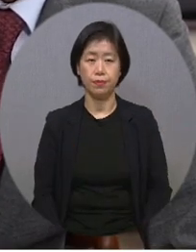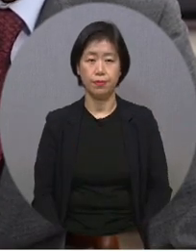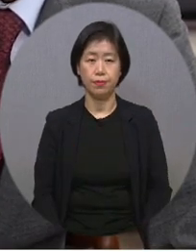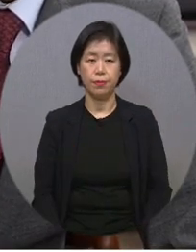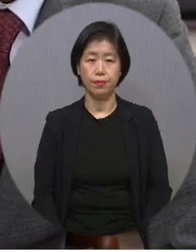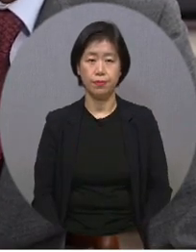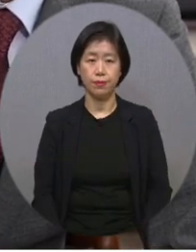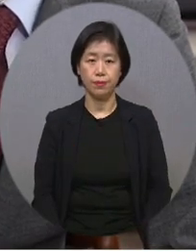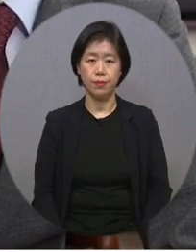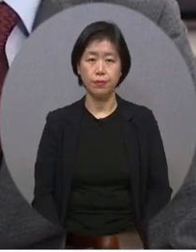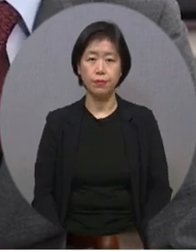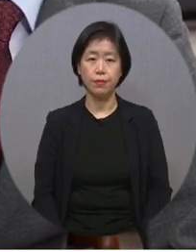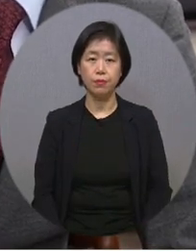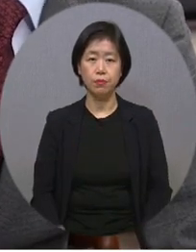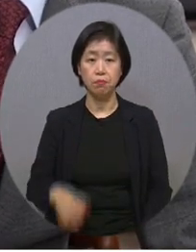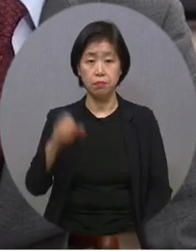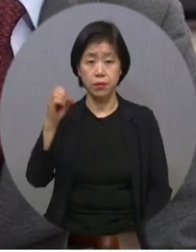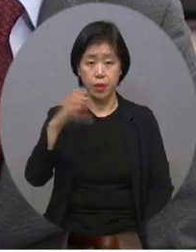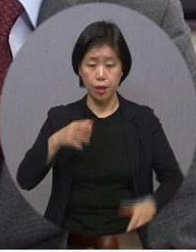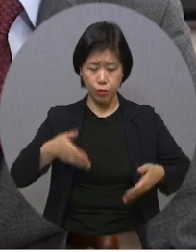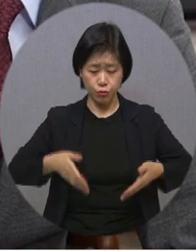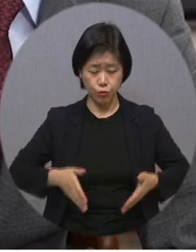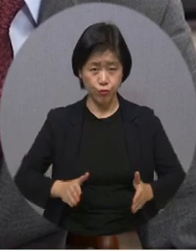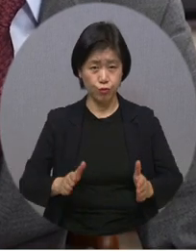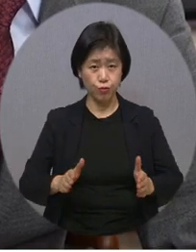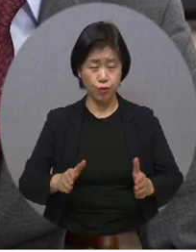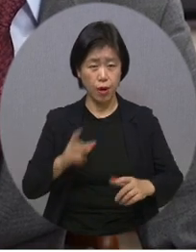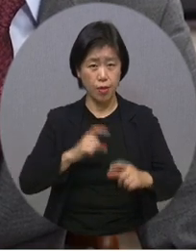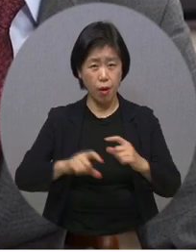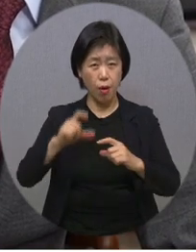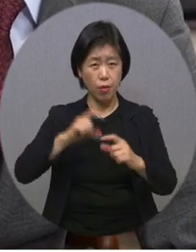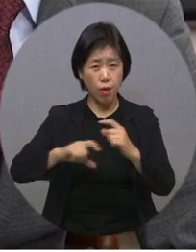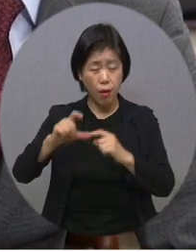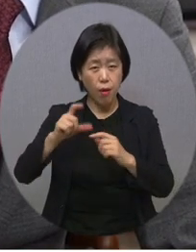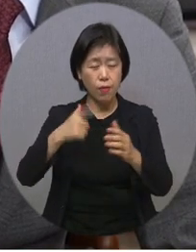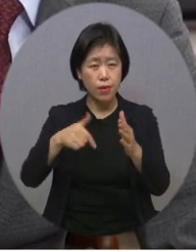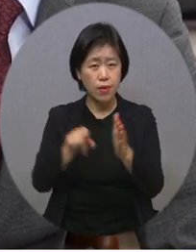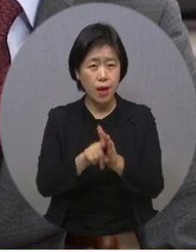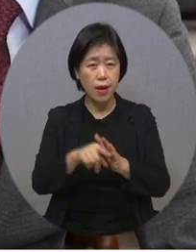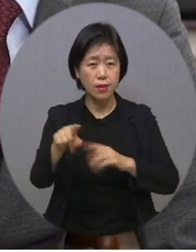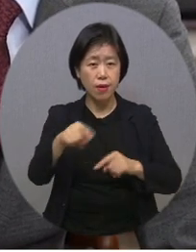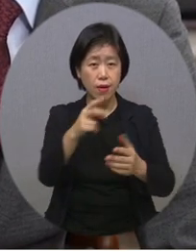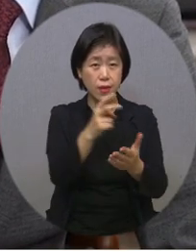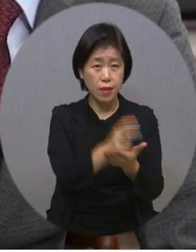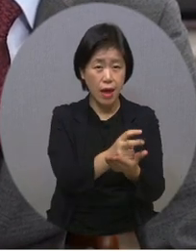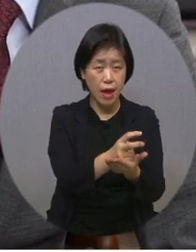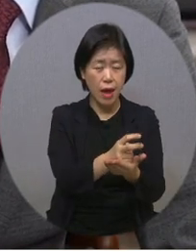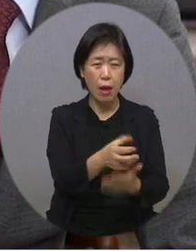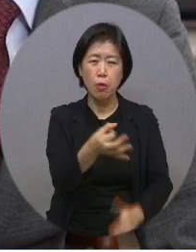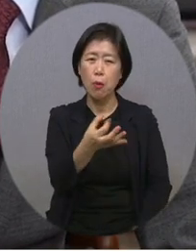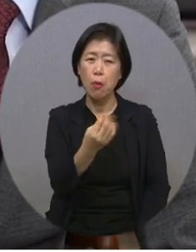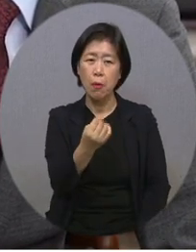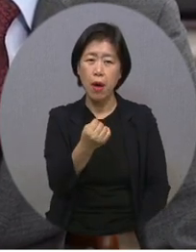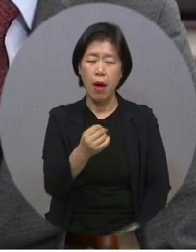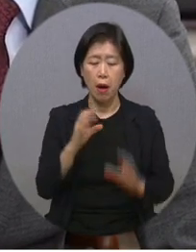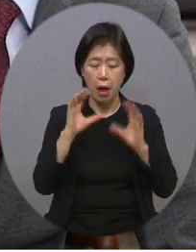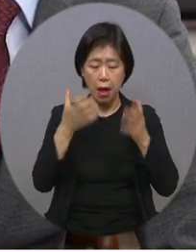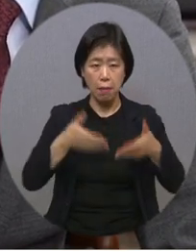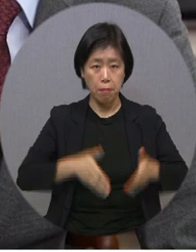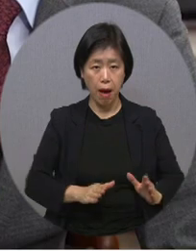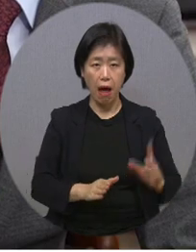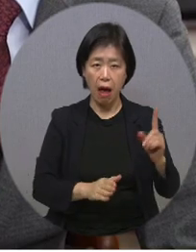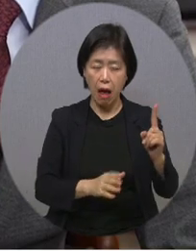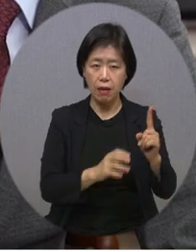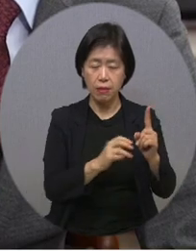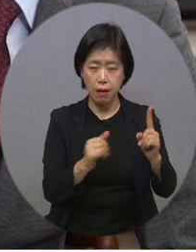사실 단순히 출생률을 높인다는 정책이 돈 몇 푼 이렇게 예를 들어서 출생할 때 몇 백만 원 지급하고